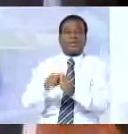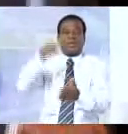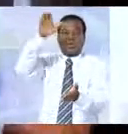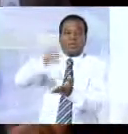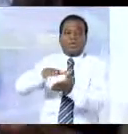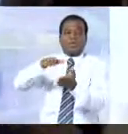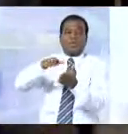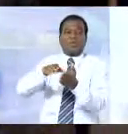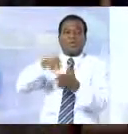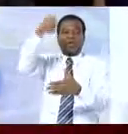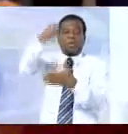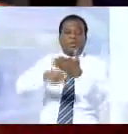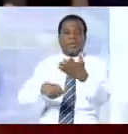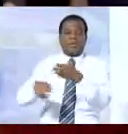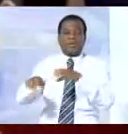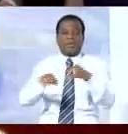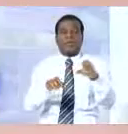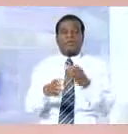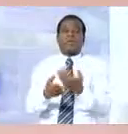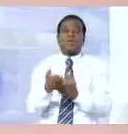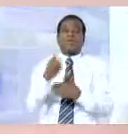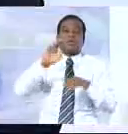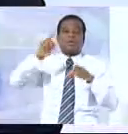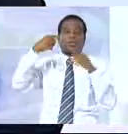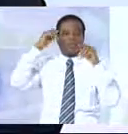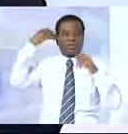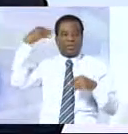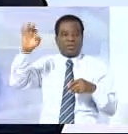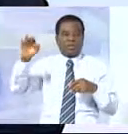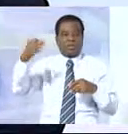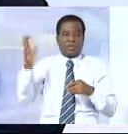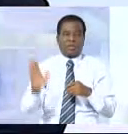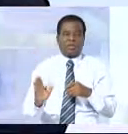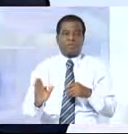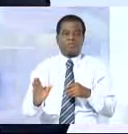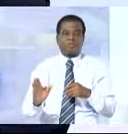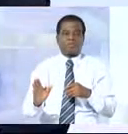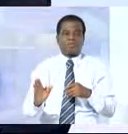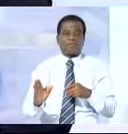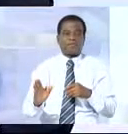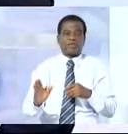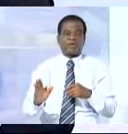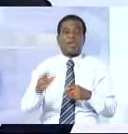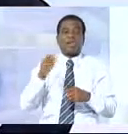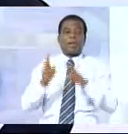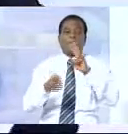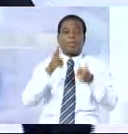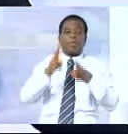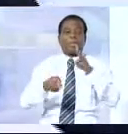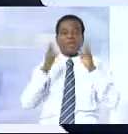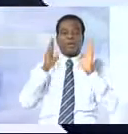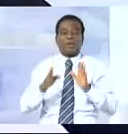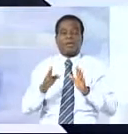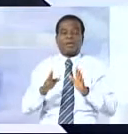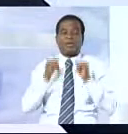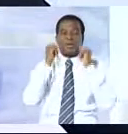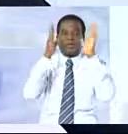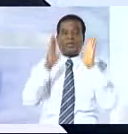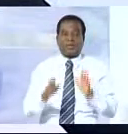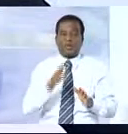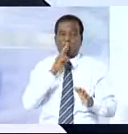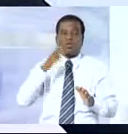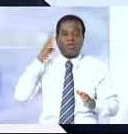des tarifs pratiqués par le groupe français. Les automobilistes ivoiriens seront désormais soumis à l'alcotest et